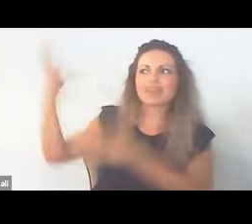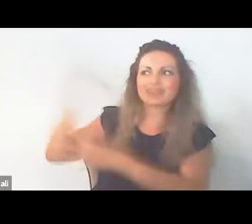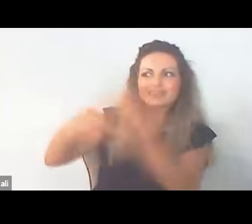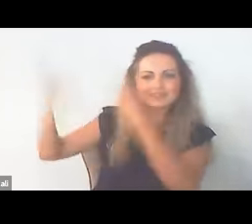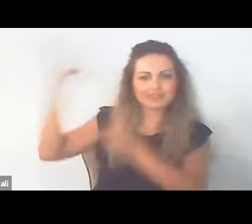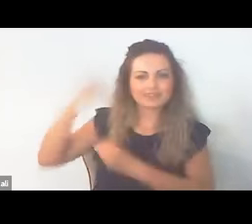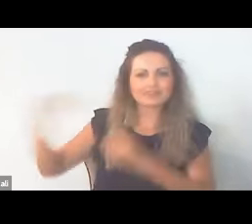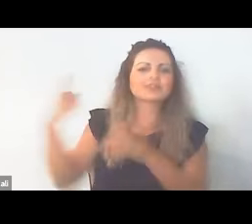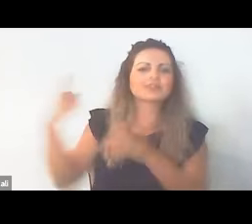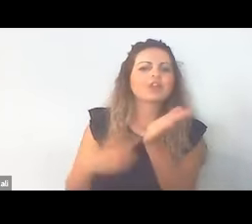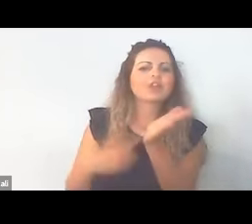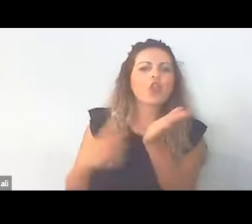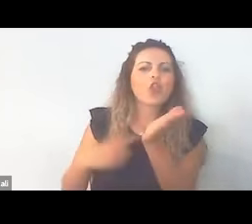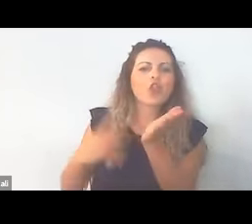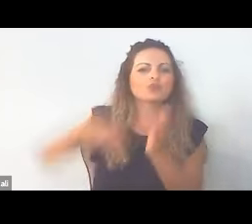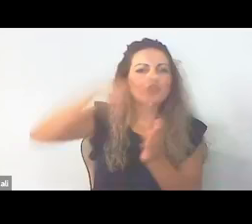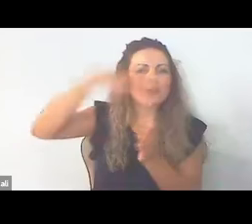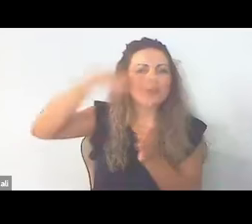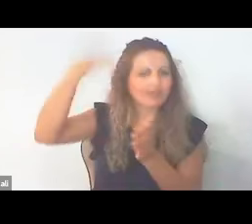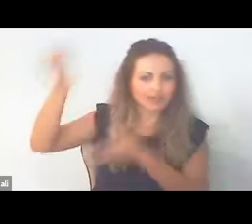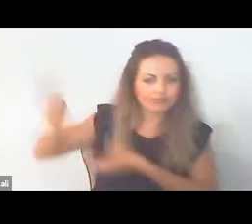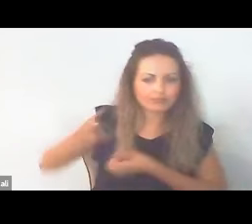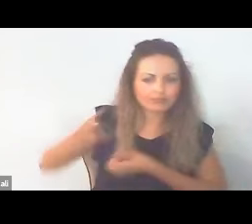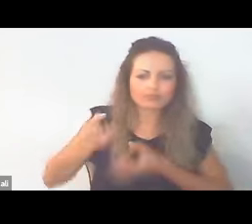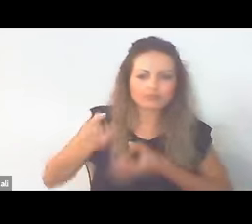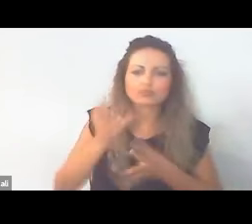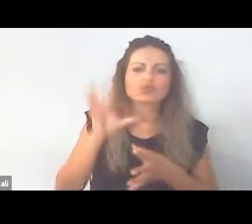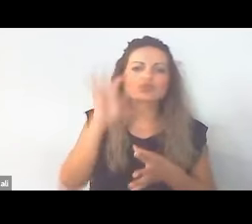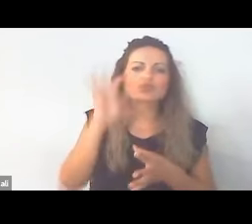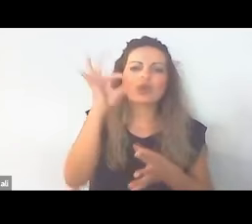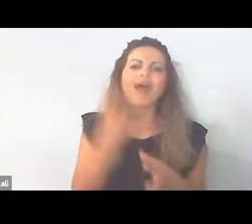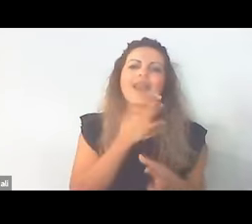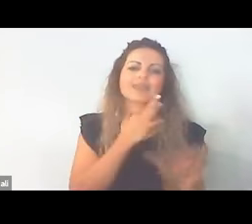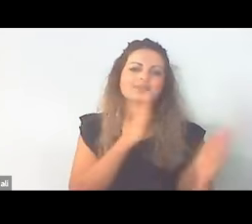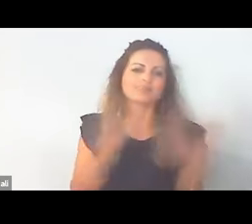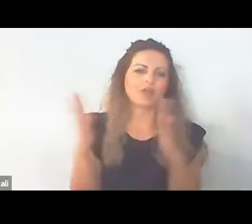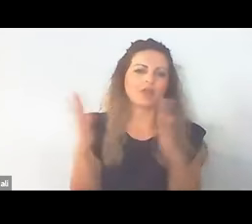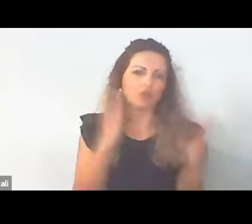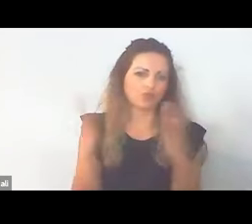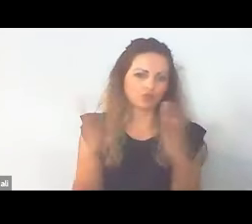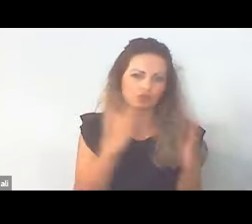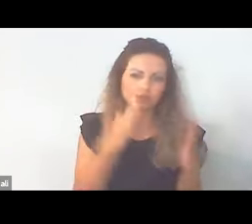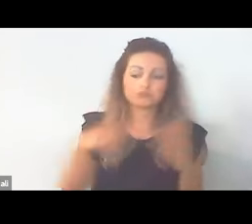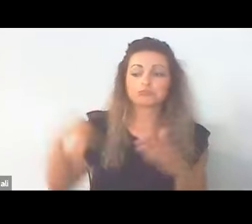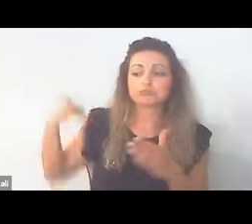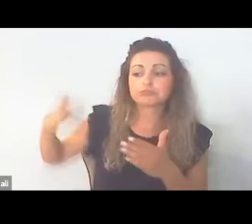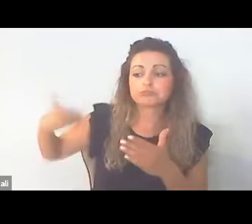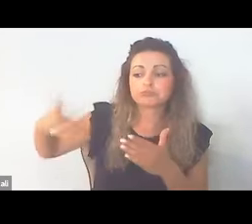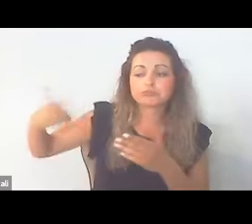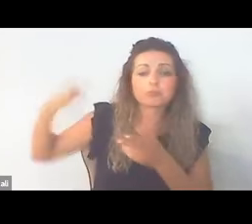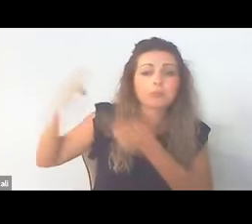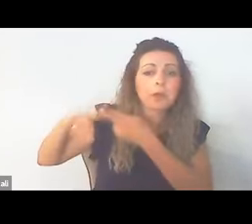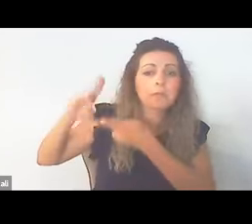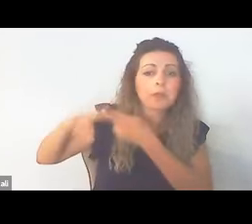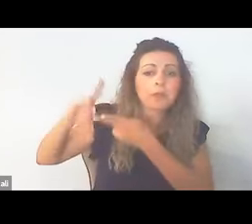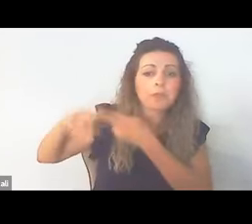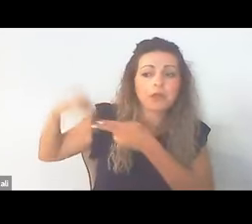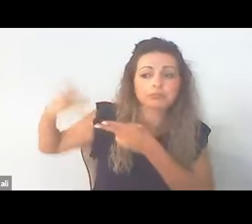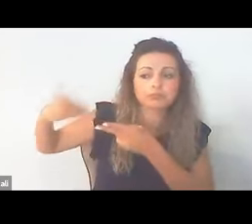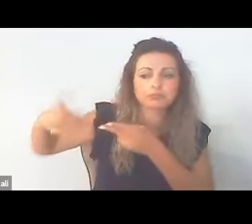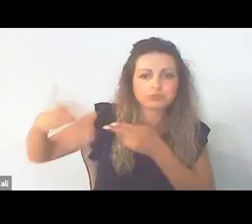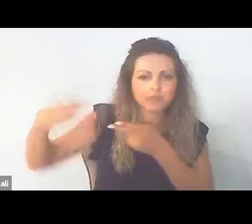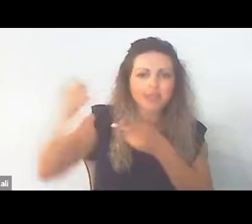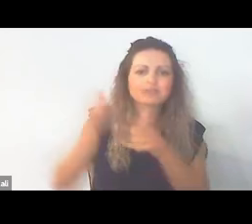φυσικά και στις ανάγκες της περιόδου. Ανάμεσα λοιπόν στις επιμορφωτικές συναντήσεις του προγράμματος περιλαμβάνονται και μια